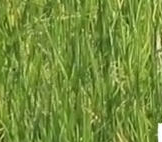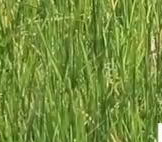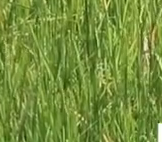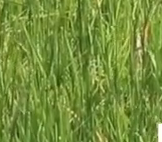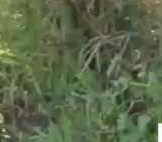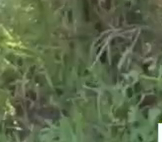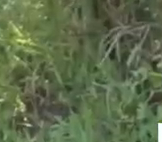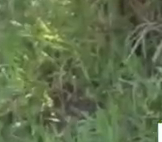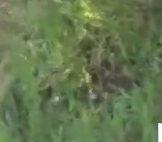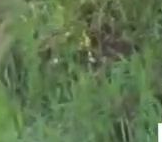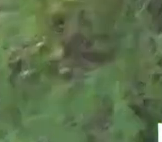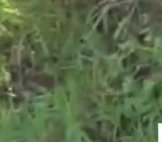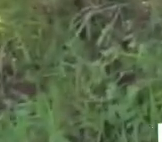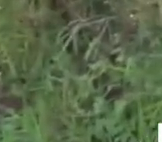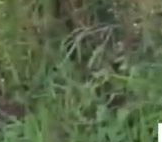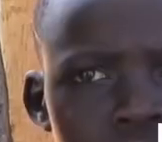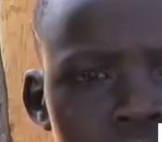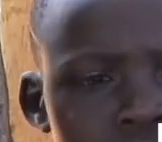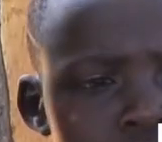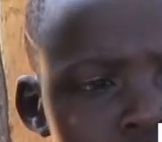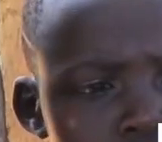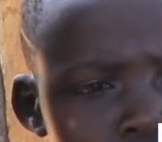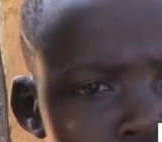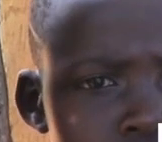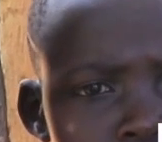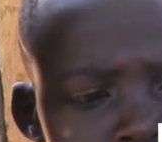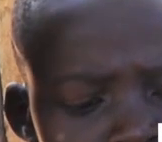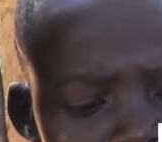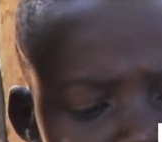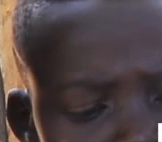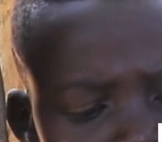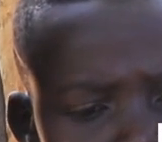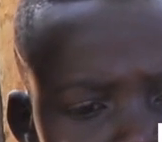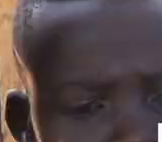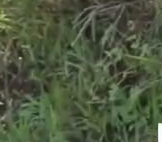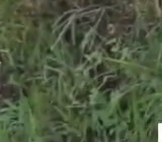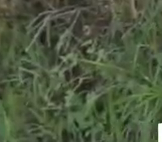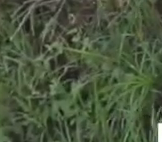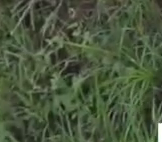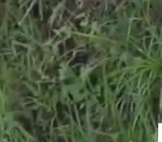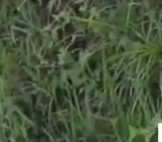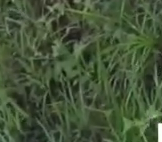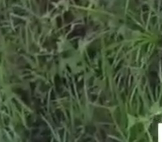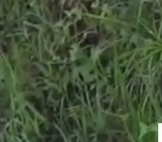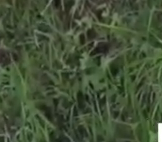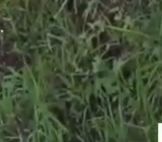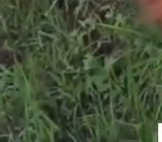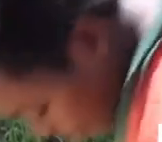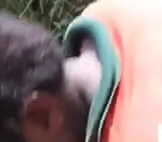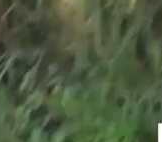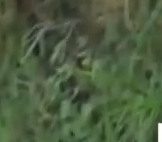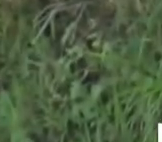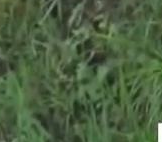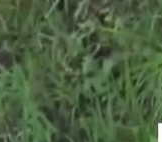koperative Indatwa Kayonza yo mu murenge wa Rwinkwavu barataka ibura ry'amazi yo kuvomerera umuceri wabo kandi ngo babaza yakatwa ku